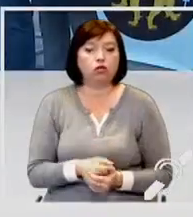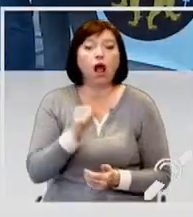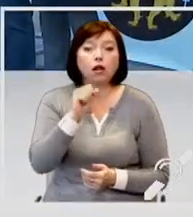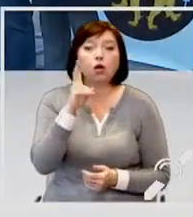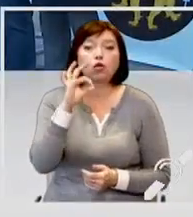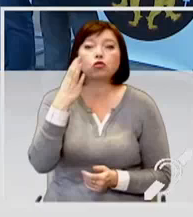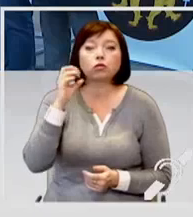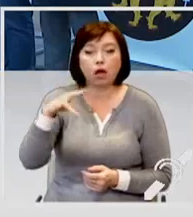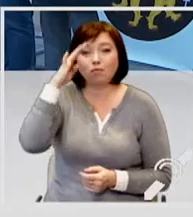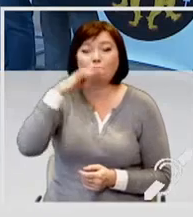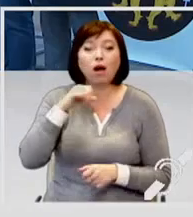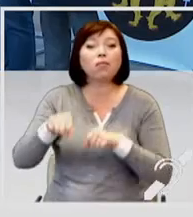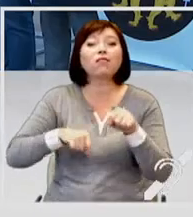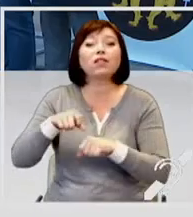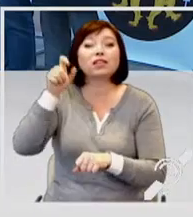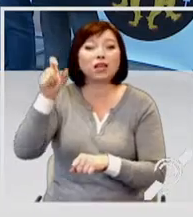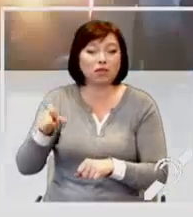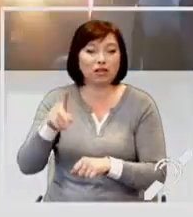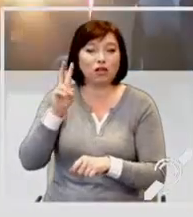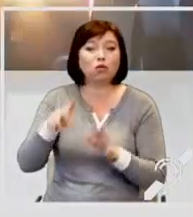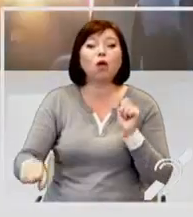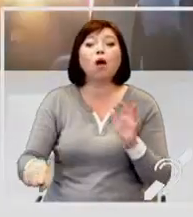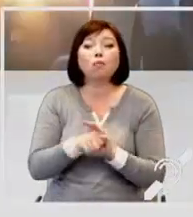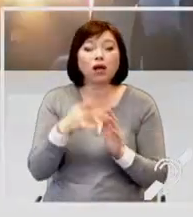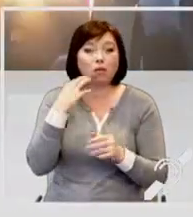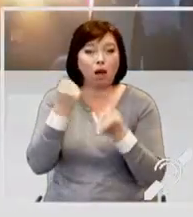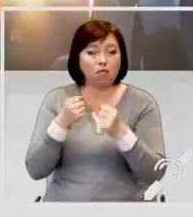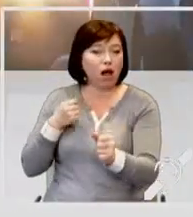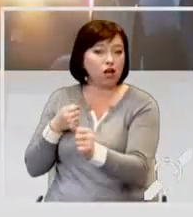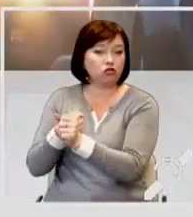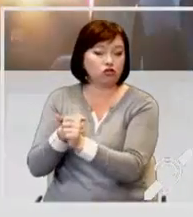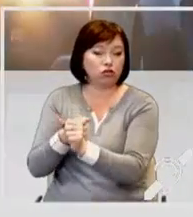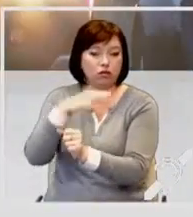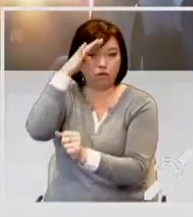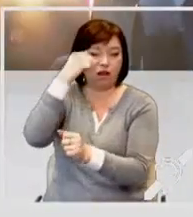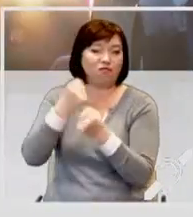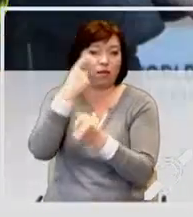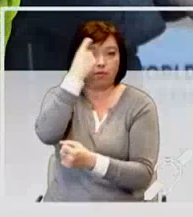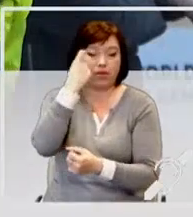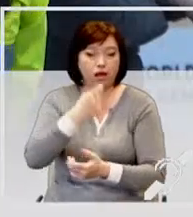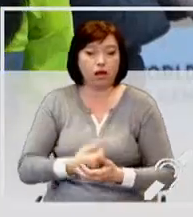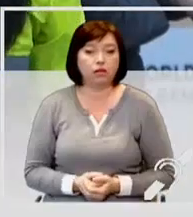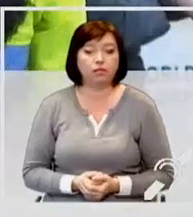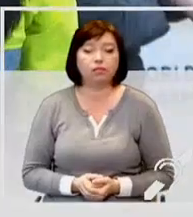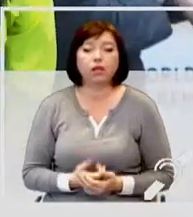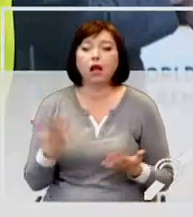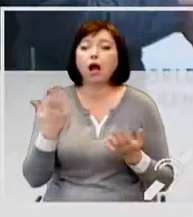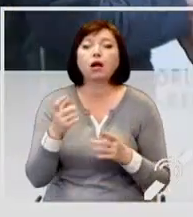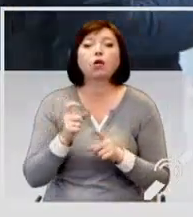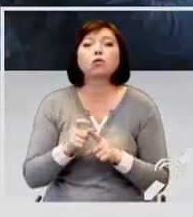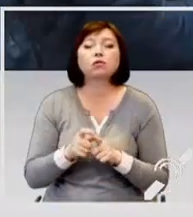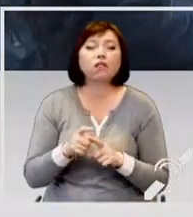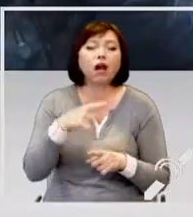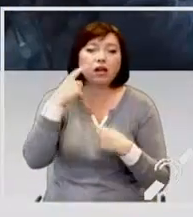Alexandru Coșcodan este tatăl biciclistului care a murit după ce a fost lovit de o mașină condusă de un șofer beat. Cu ce mesaj nou aș